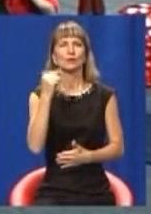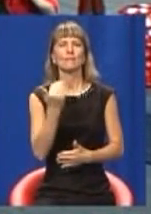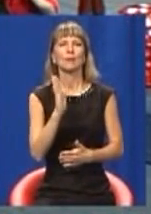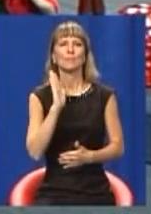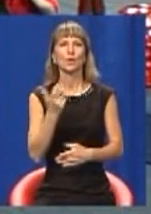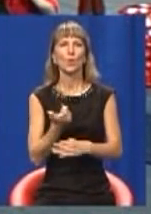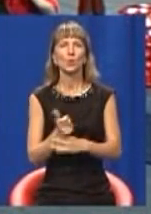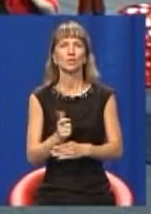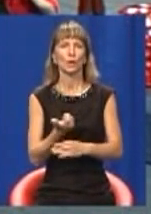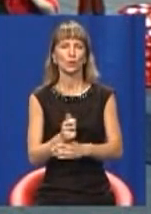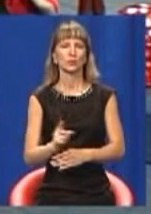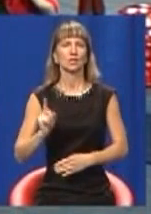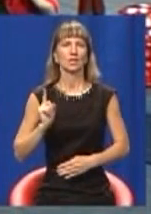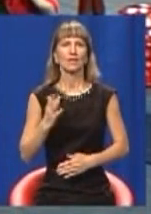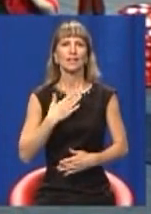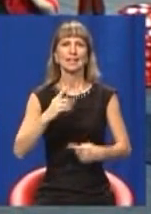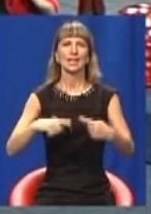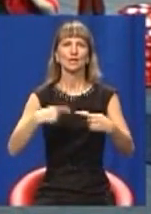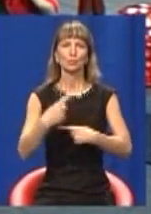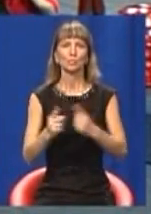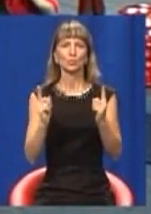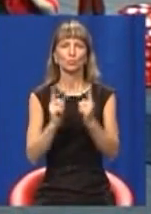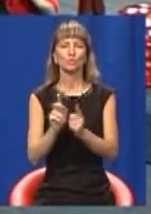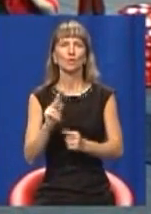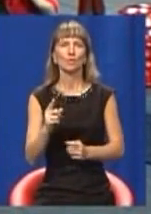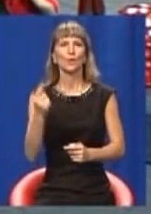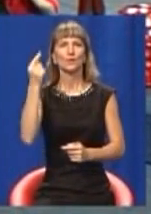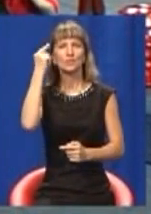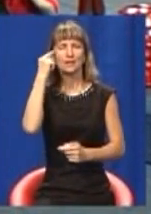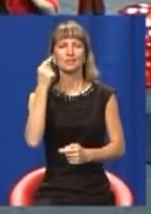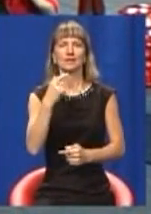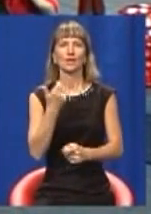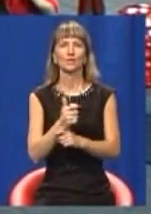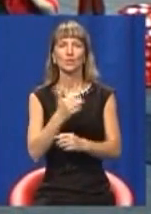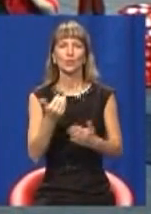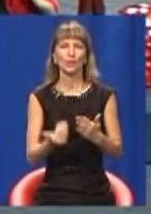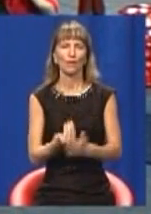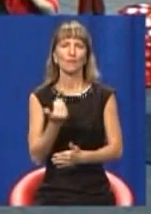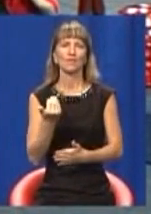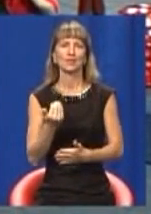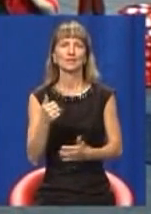будете дуже-дуже-дуже очікувати нашої наступної зустрічі для того, аби дізнатися дуже багато